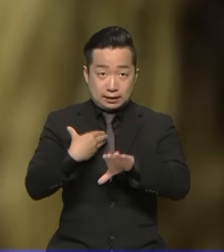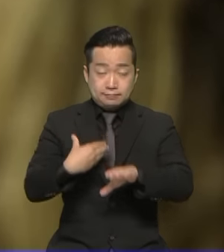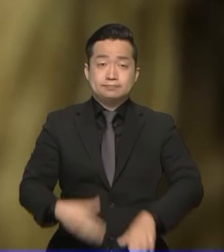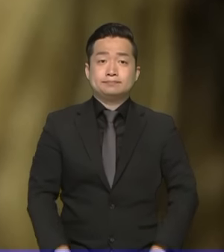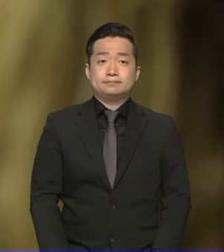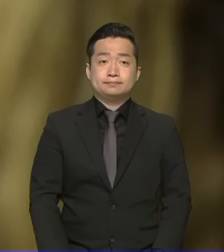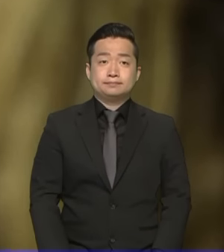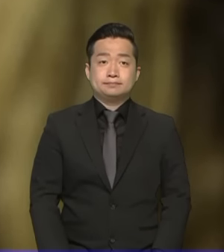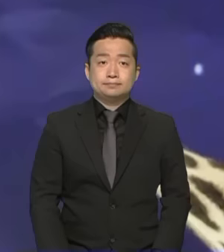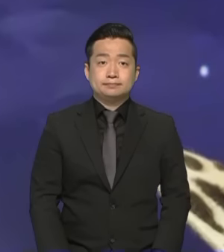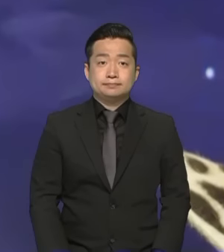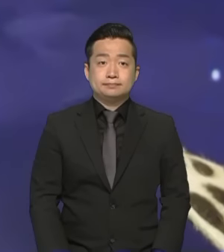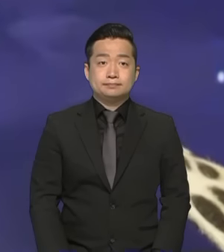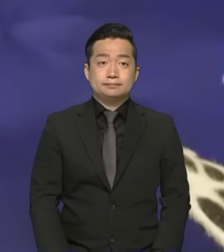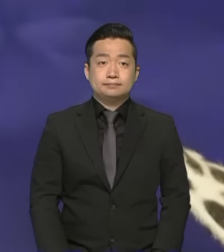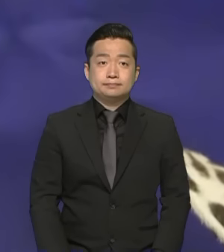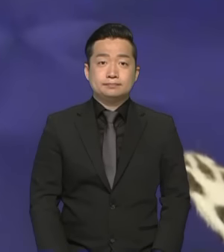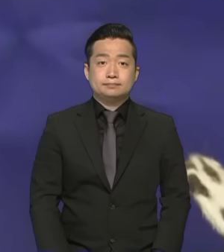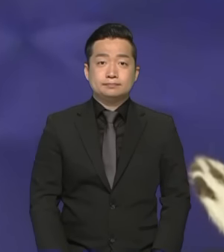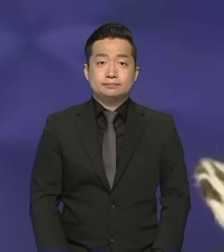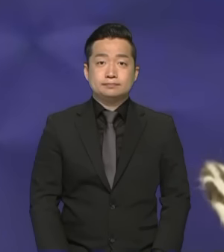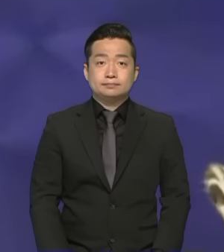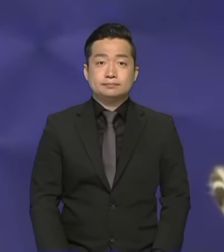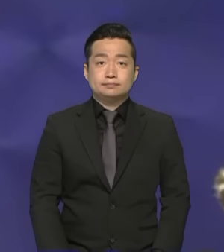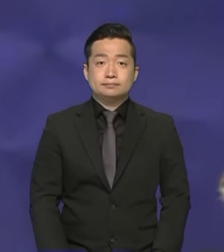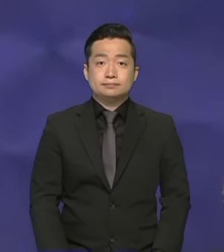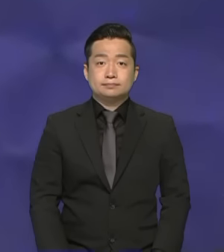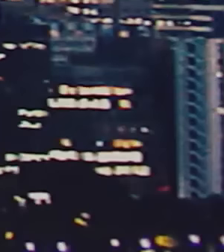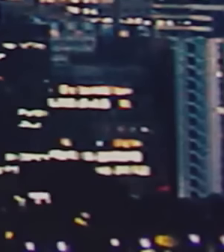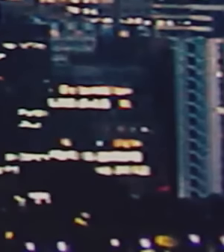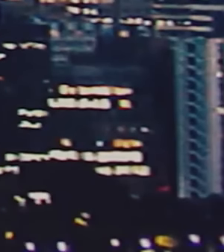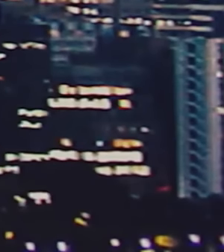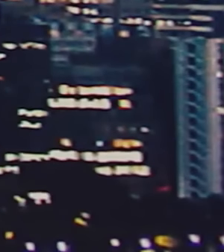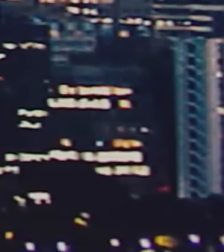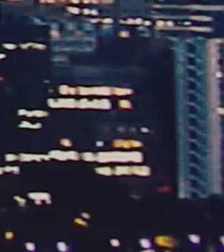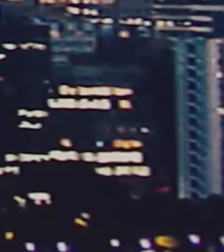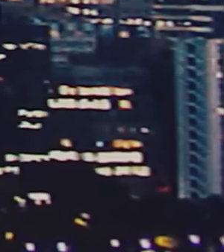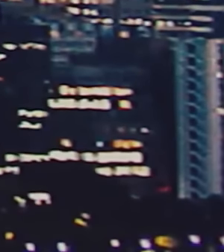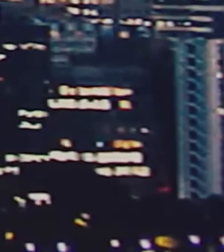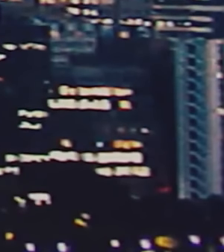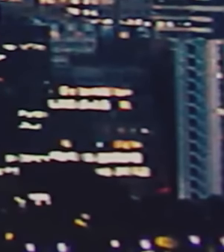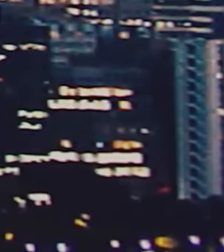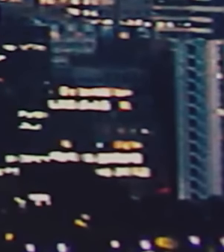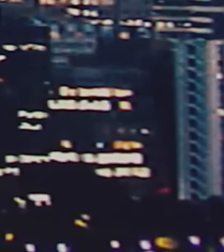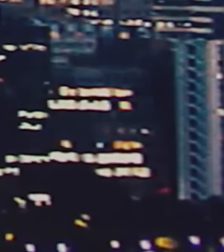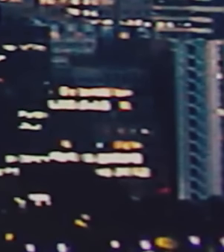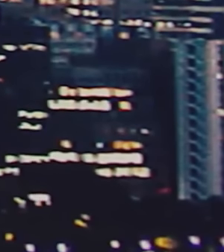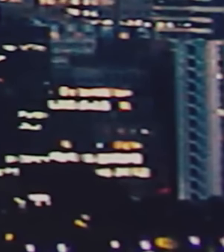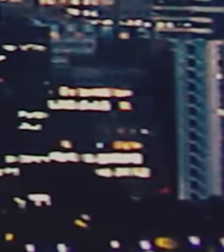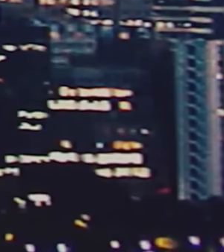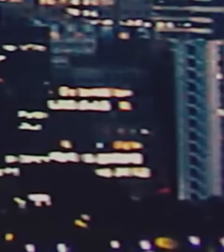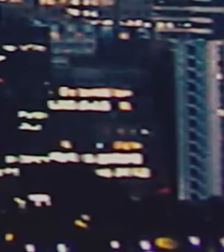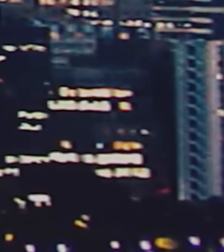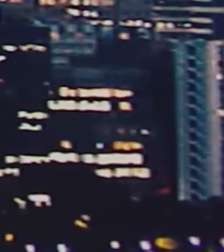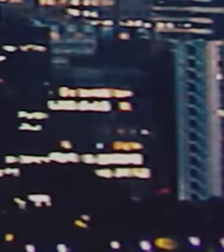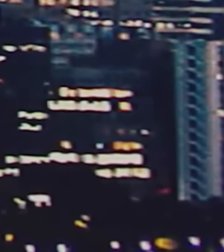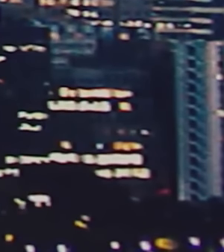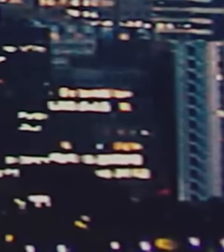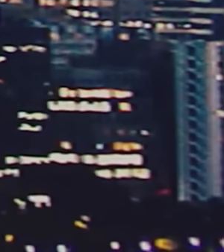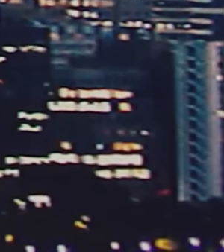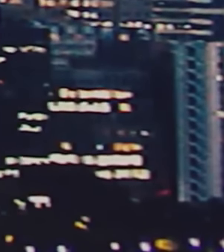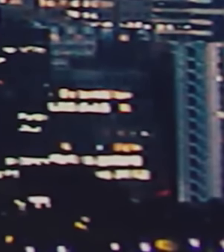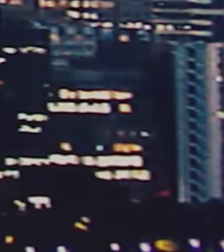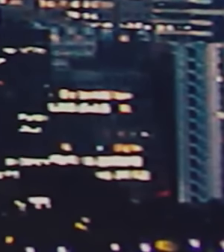내놨습니다. SBS 윤영현입니다. 더 많은 뉴스를 보시려면 화면 오른쪽에 있는 구독